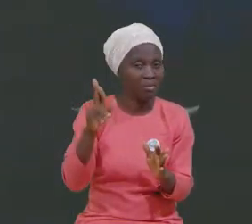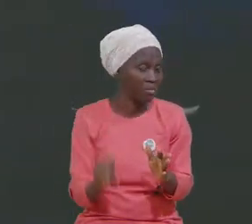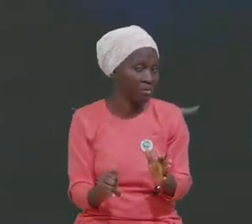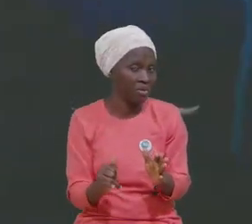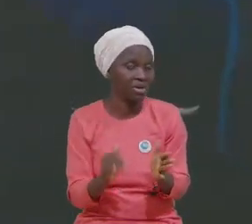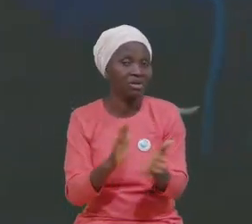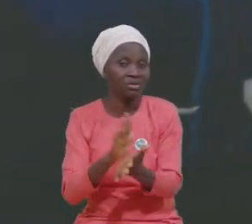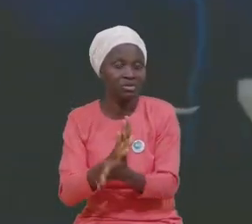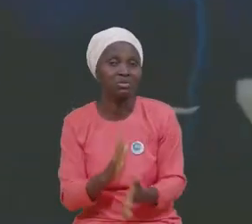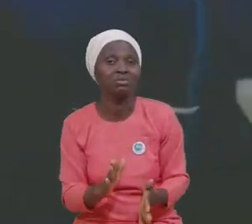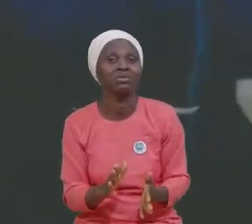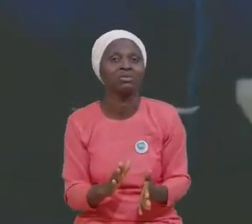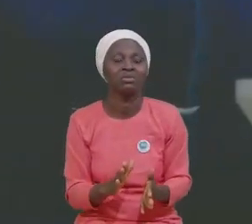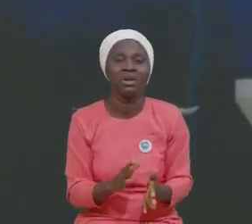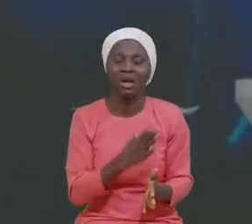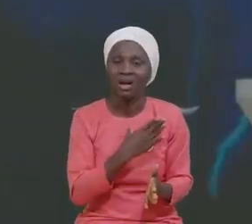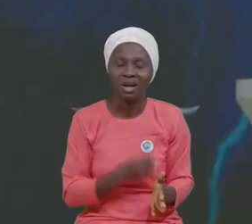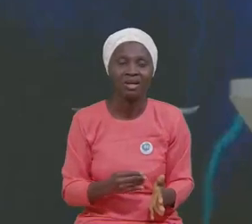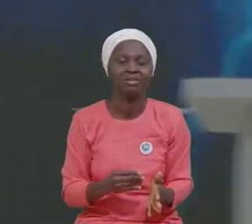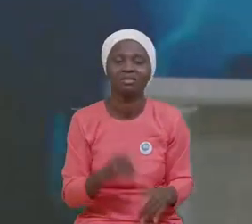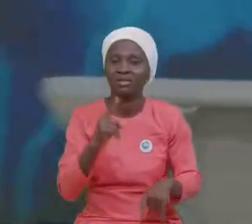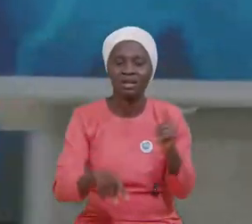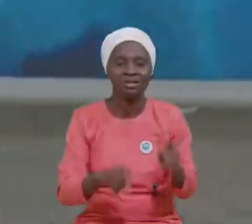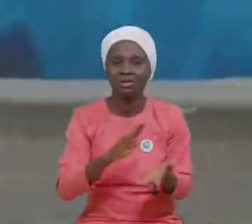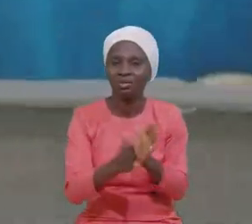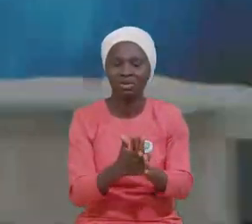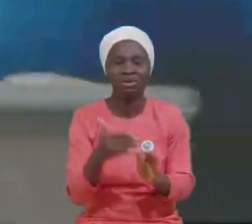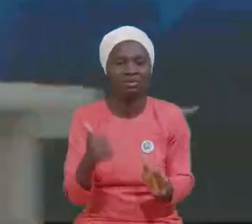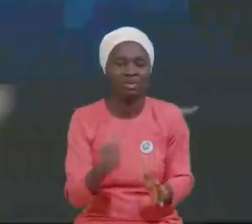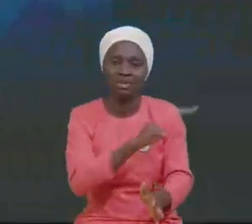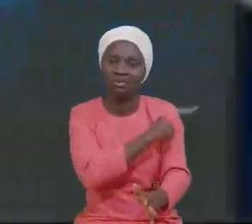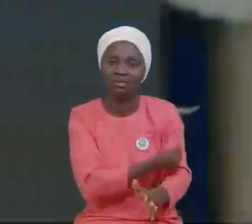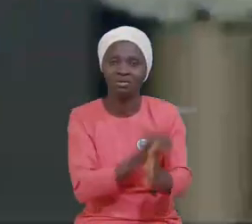l'université. Même pas, pour ne même pas devenir un auteur.